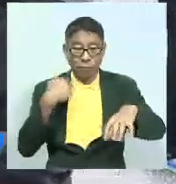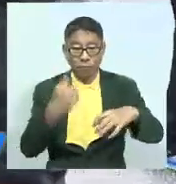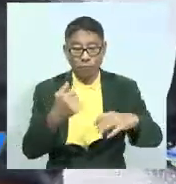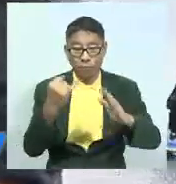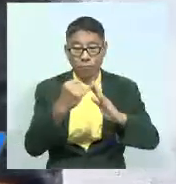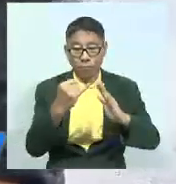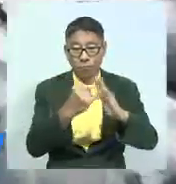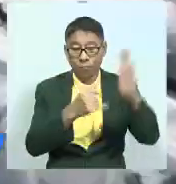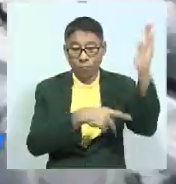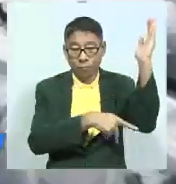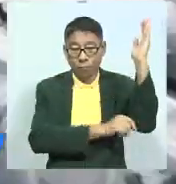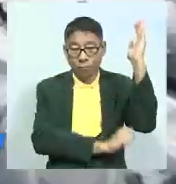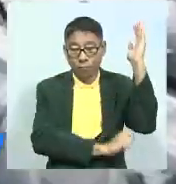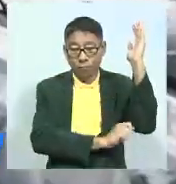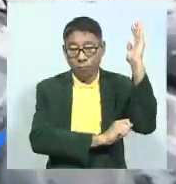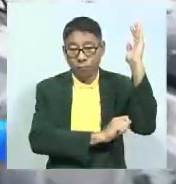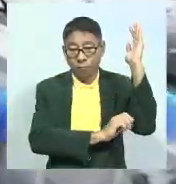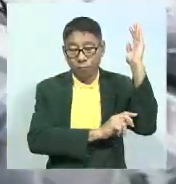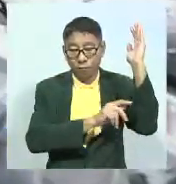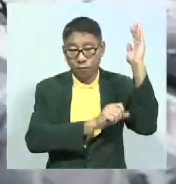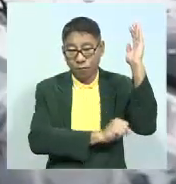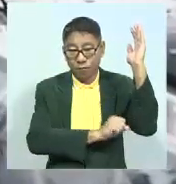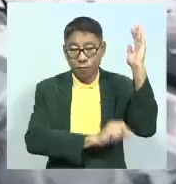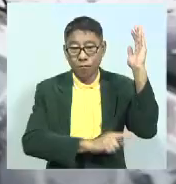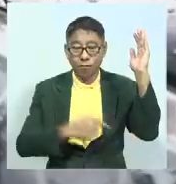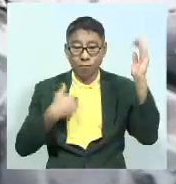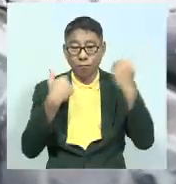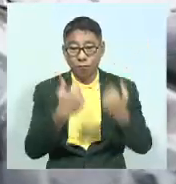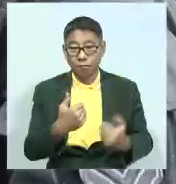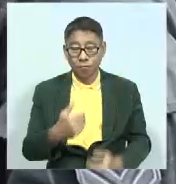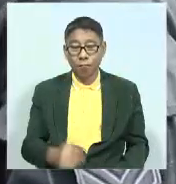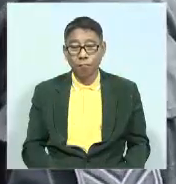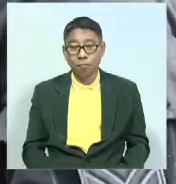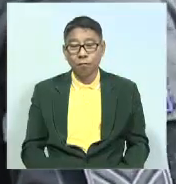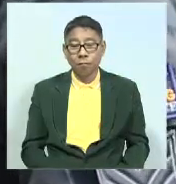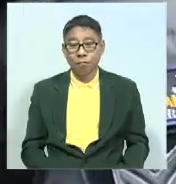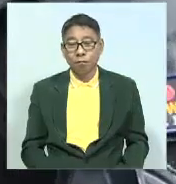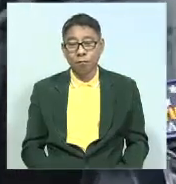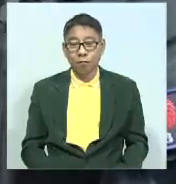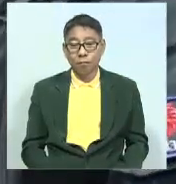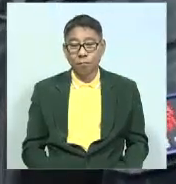ร่อำเภอท่านทานโตเพื่อจำกัดเสรีภาพในการเคลื่อนไหวของกลุ่มคนร้ายครับ